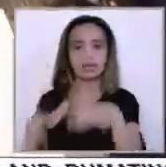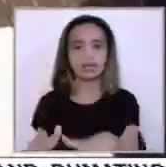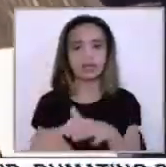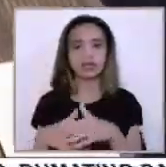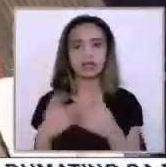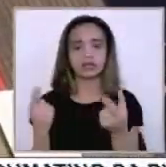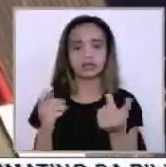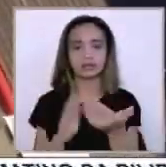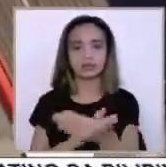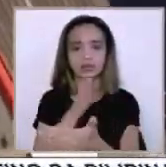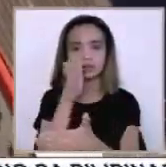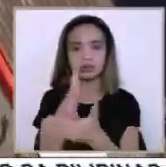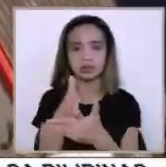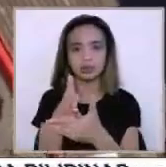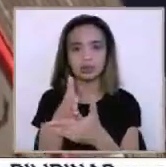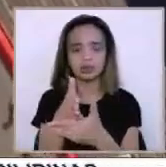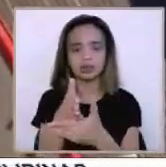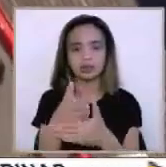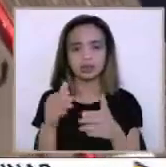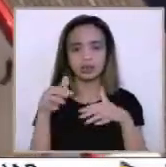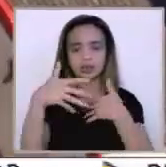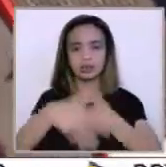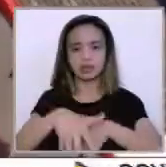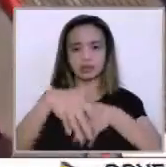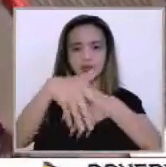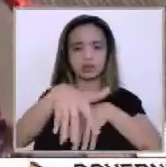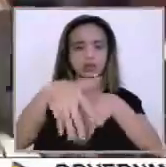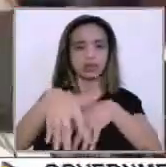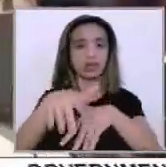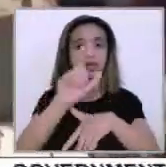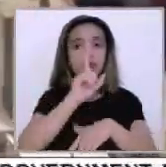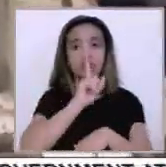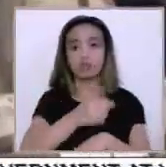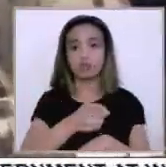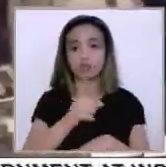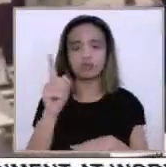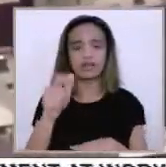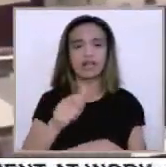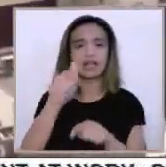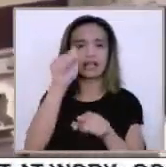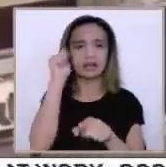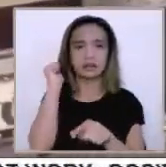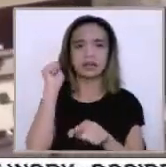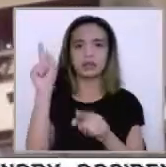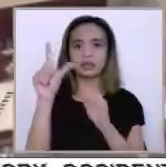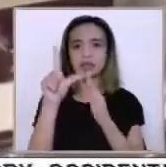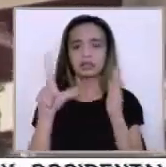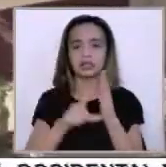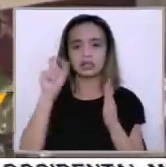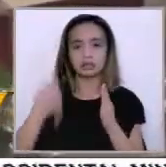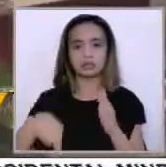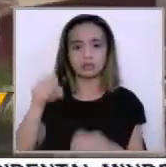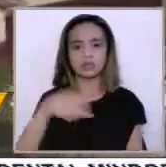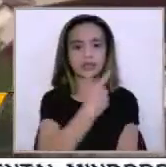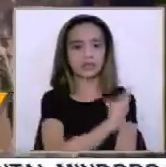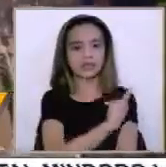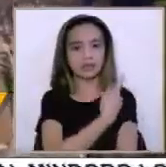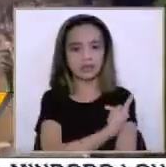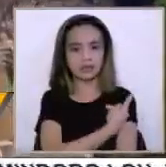pinuntahan ang Parliament House bago nagmarcha sa kalye. Partikular nilang tinututulan ang panukalang mandatory vaccine at ang